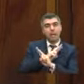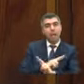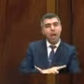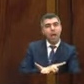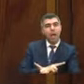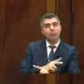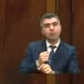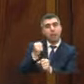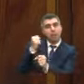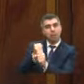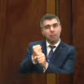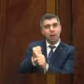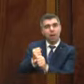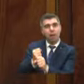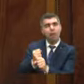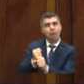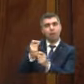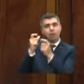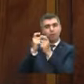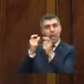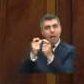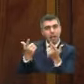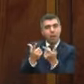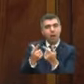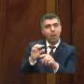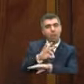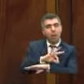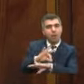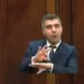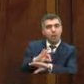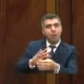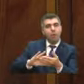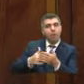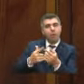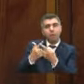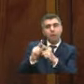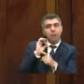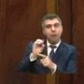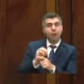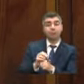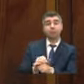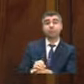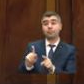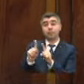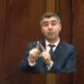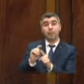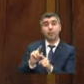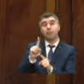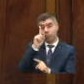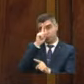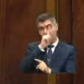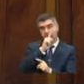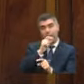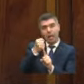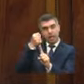لفائده المهنيين والعمال المستقلين وغير الاجراء الذين يزاولون نشاطا خاصا، وان شاء الله هذا راه